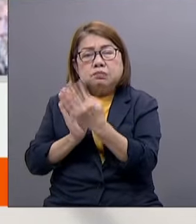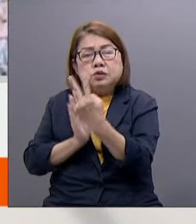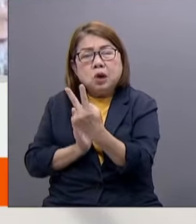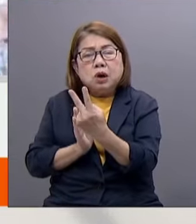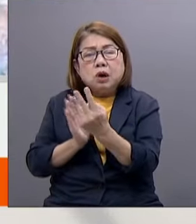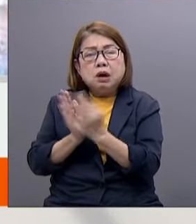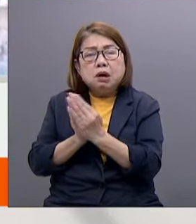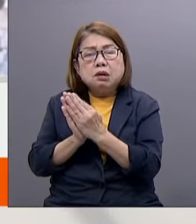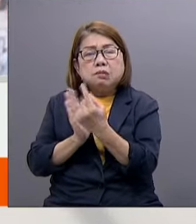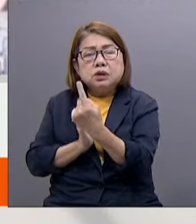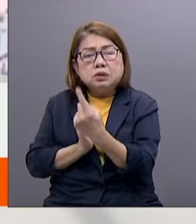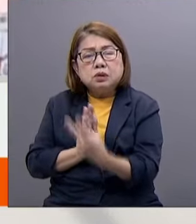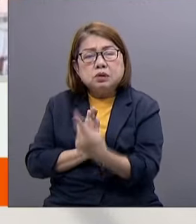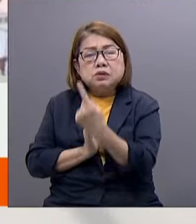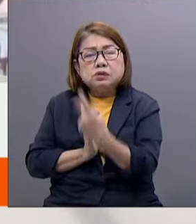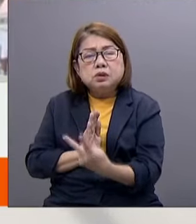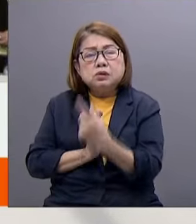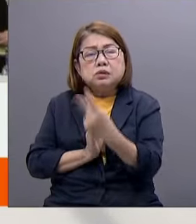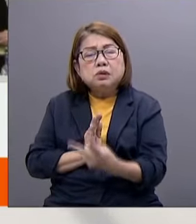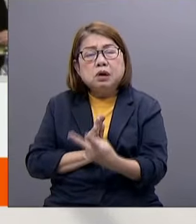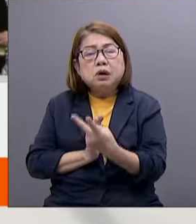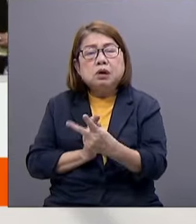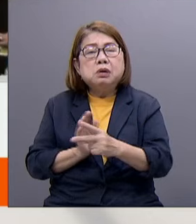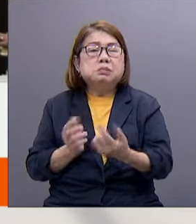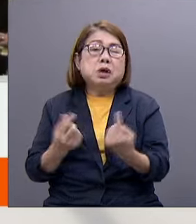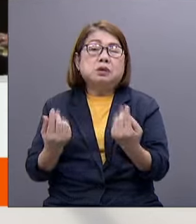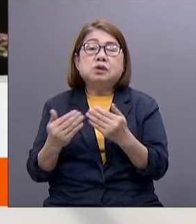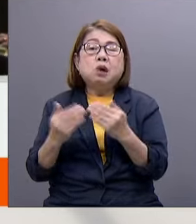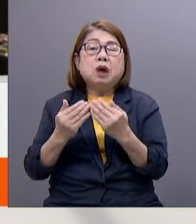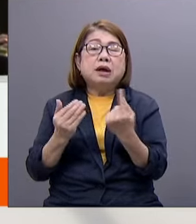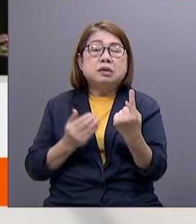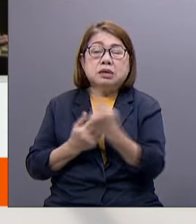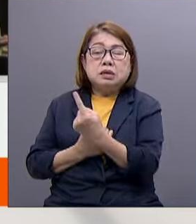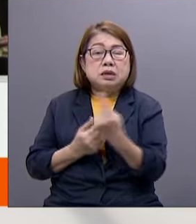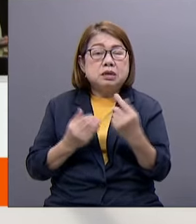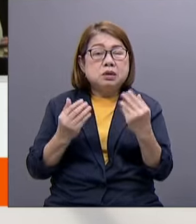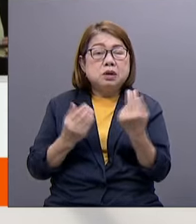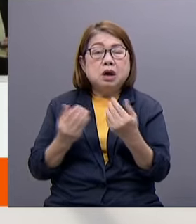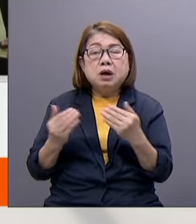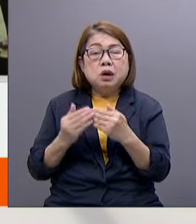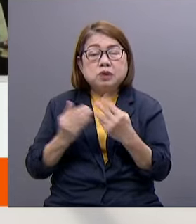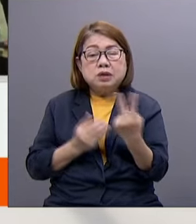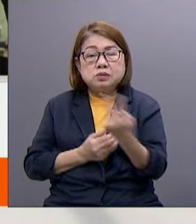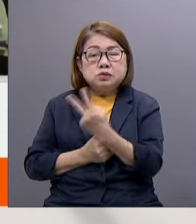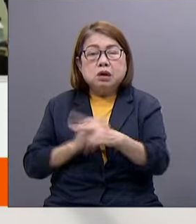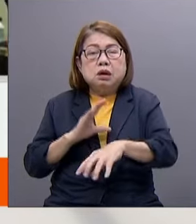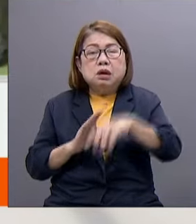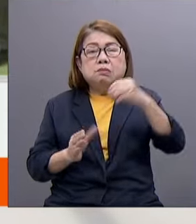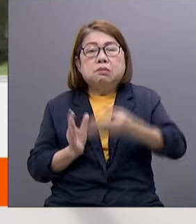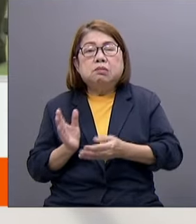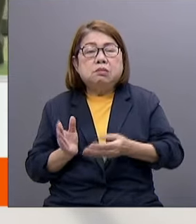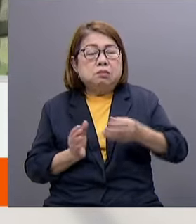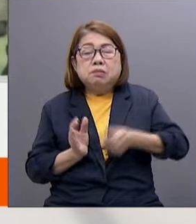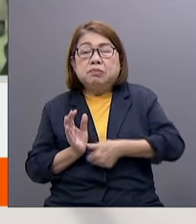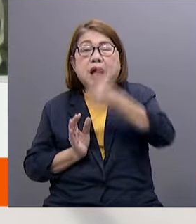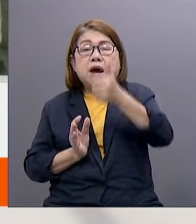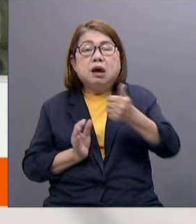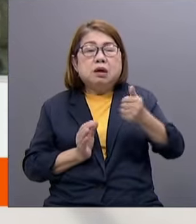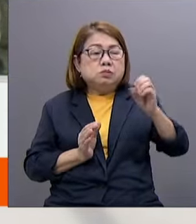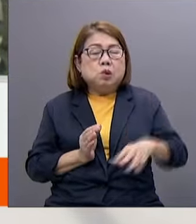ที่ได้คะแนน2คะแนนเท่ากันก็จับสลากมาก็ได้เข้ามาอะไรอย่างเงี้ยเขาเป็นตัวแทนของใครล่ะคะในเ